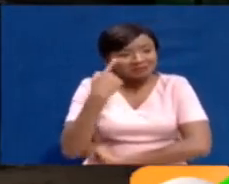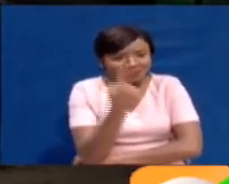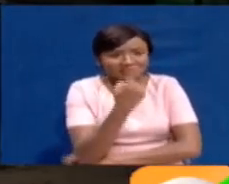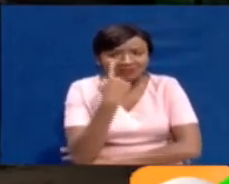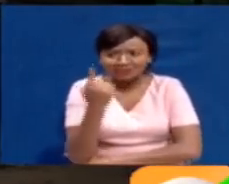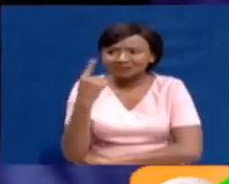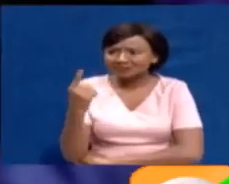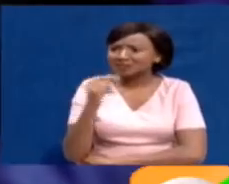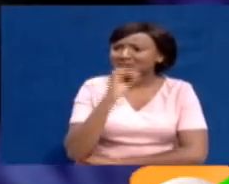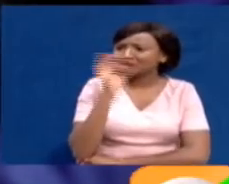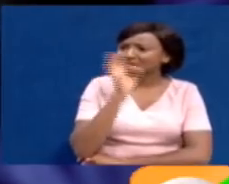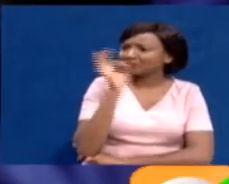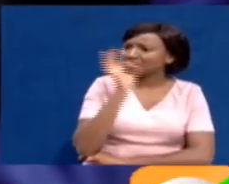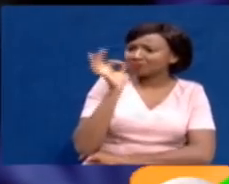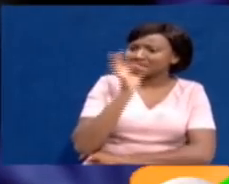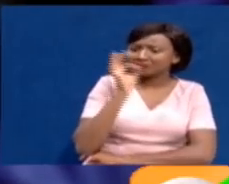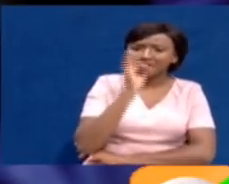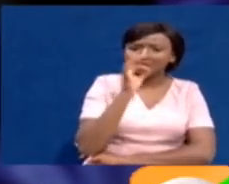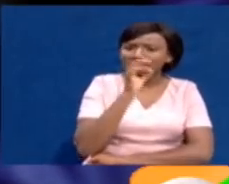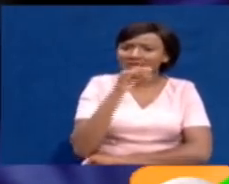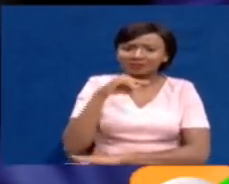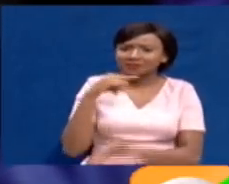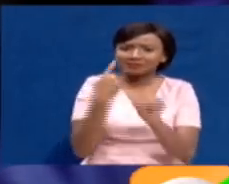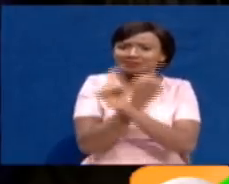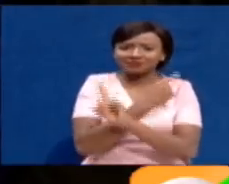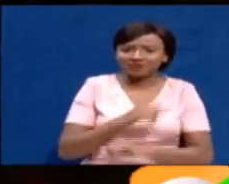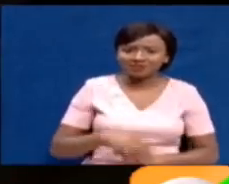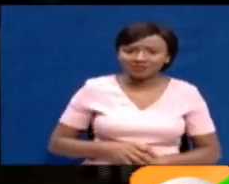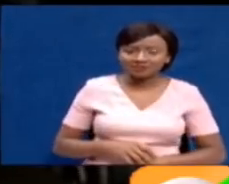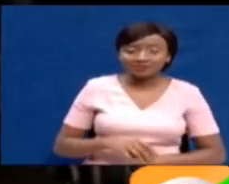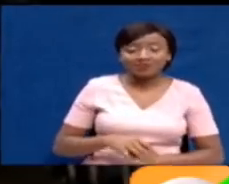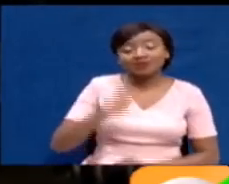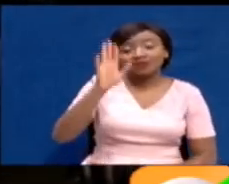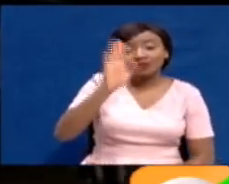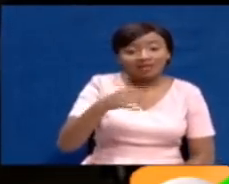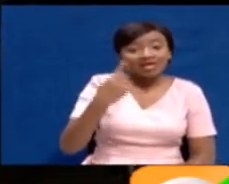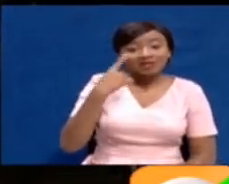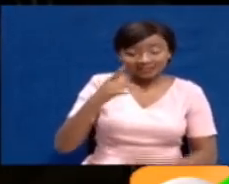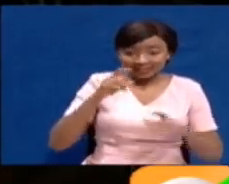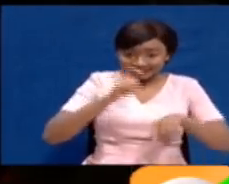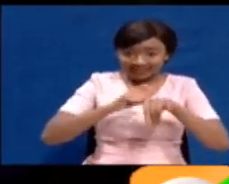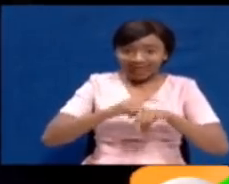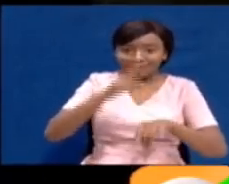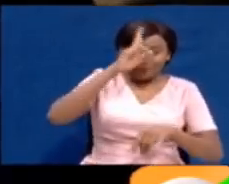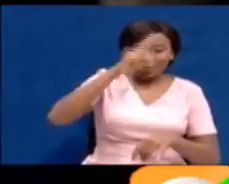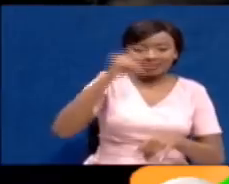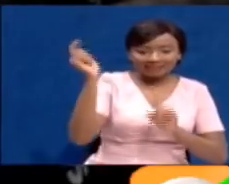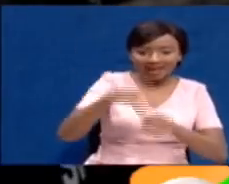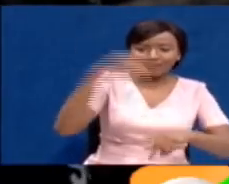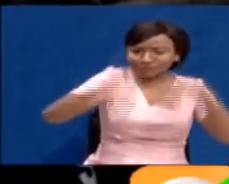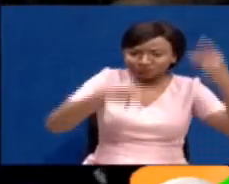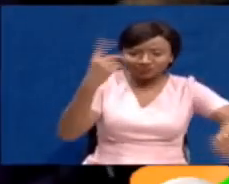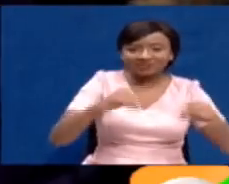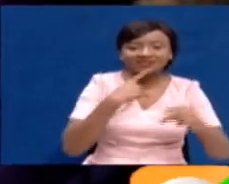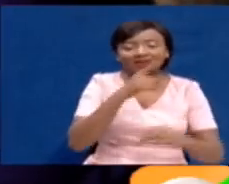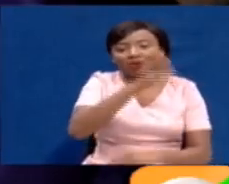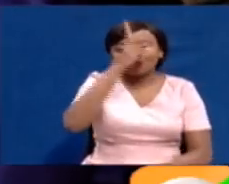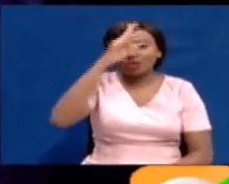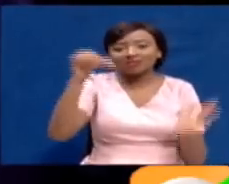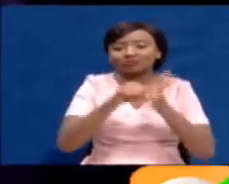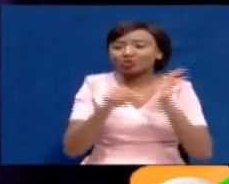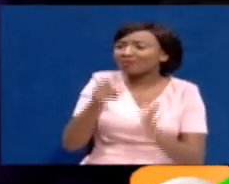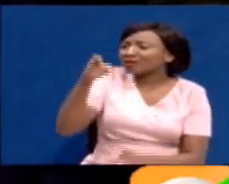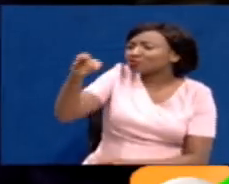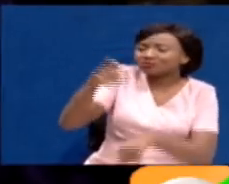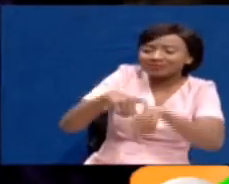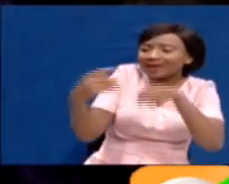a tomboy street since the cafe began. Starts. Sasa watu, askari akiwapiga wanasema askari wapaya. Sasa saa 2, wewe unafanya nini hapo?